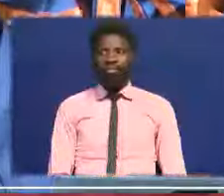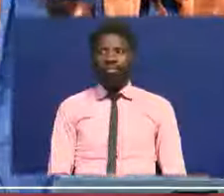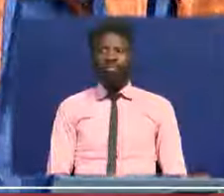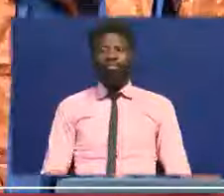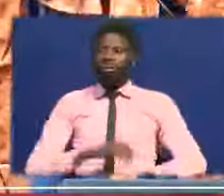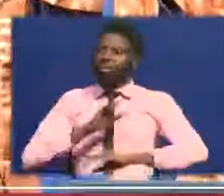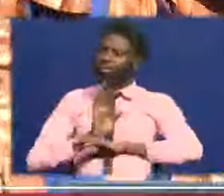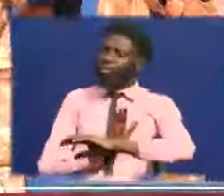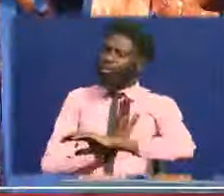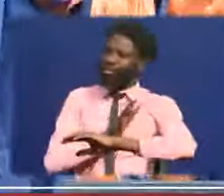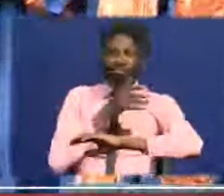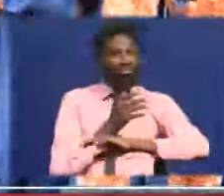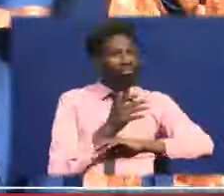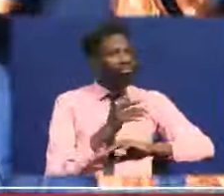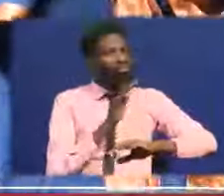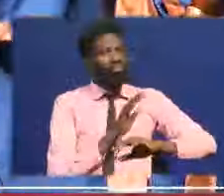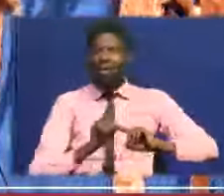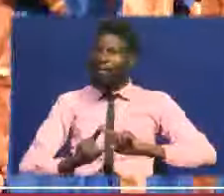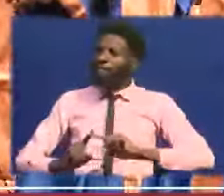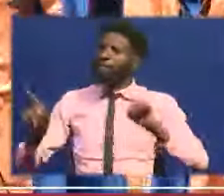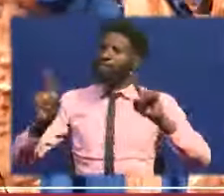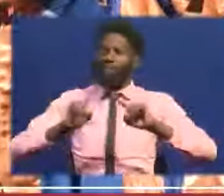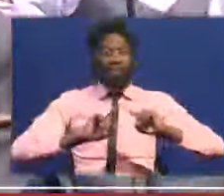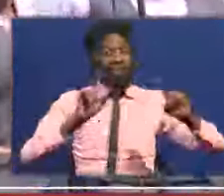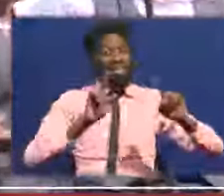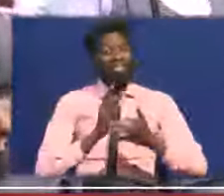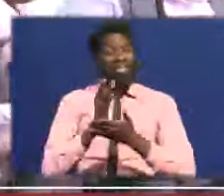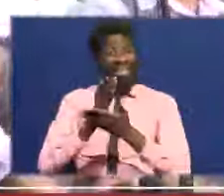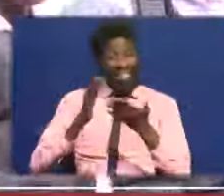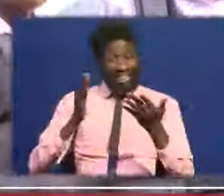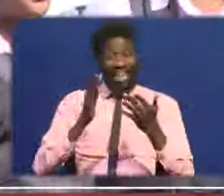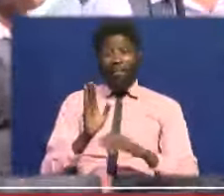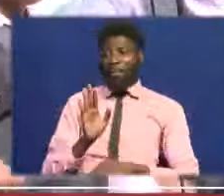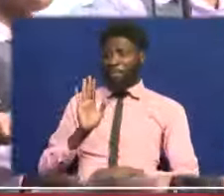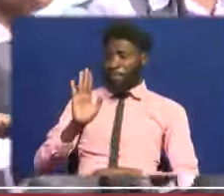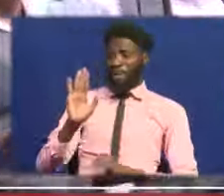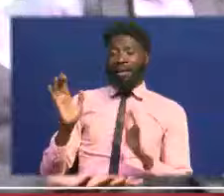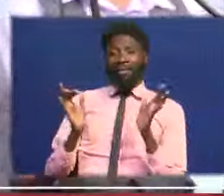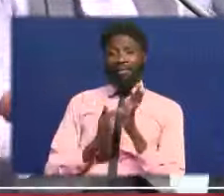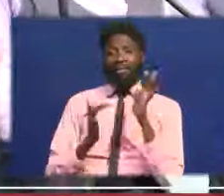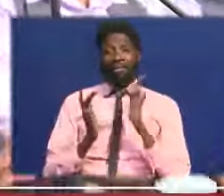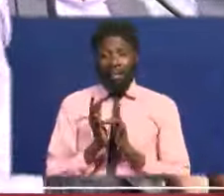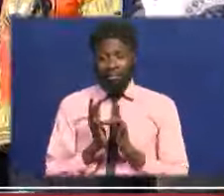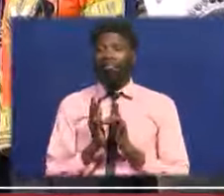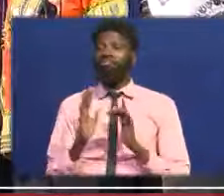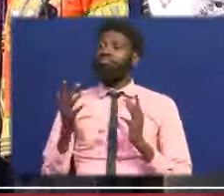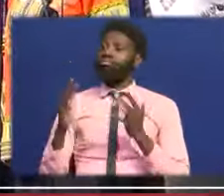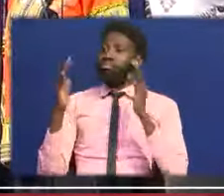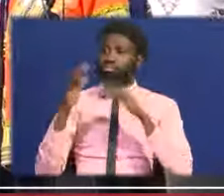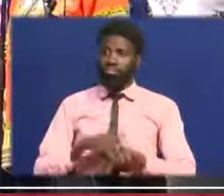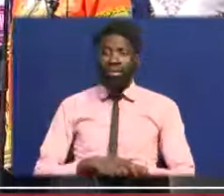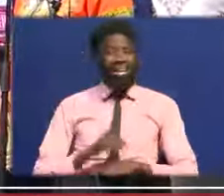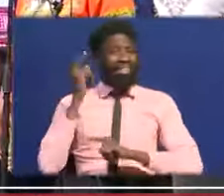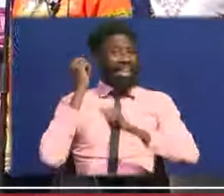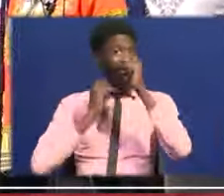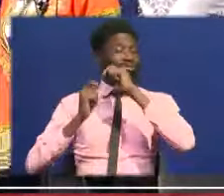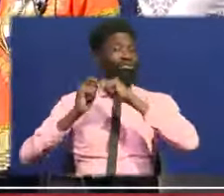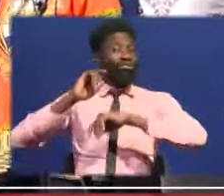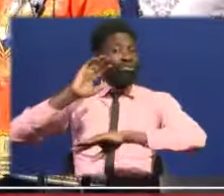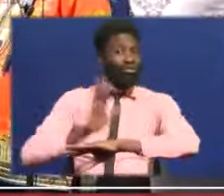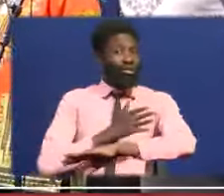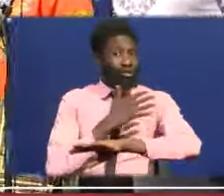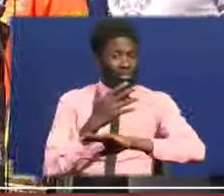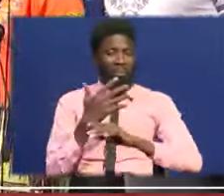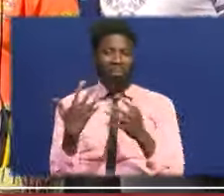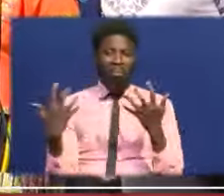Miziki ya kila aina ikiwemo ya kuadhimisha msimu wa Pasaka hadi nyimbo za kitamaduni na za Kiafrika zinazoambatana